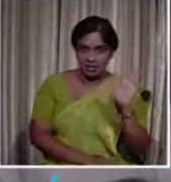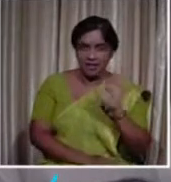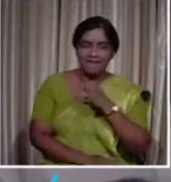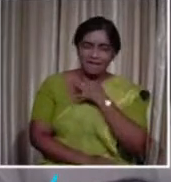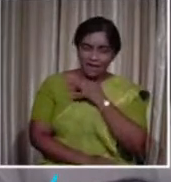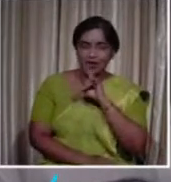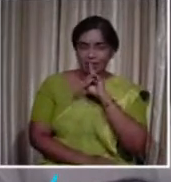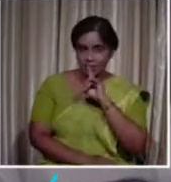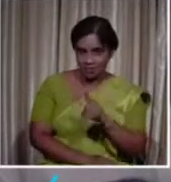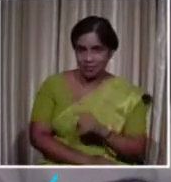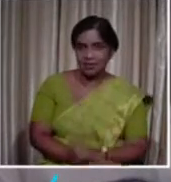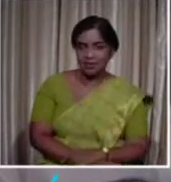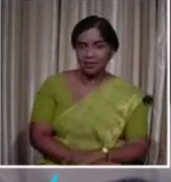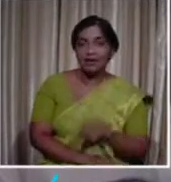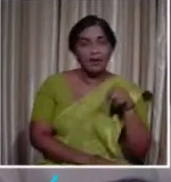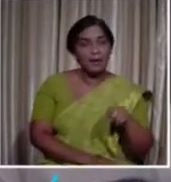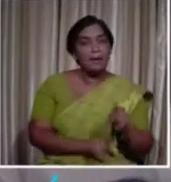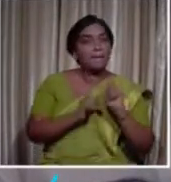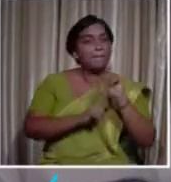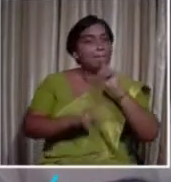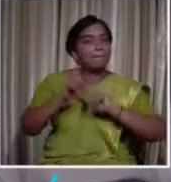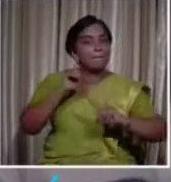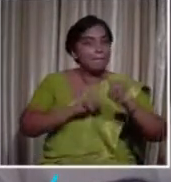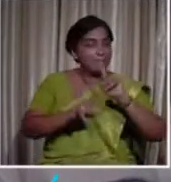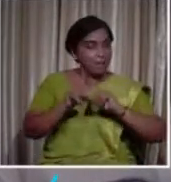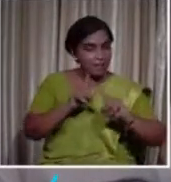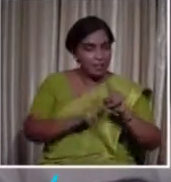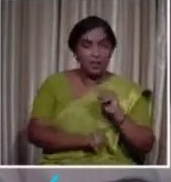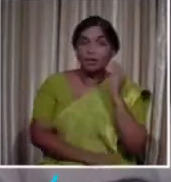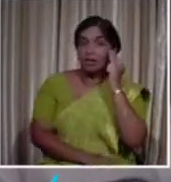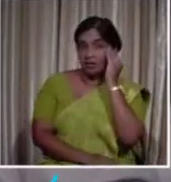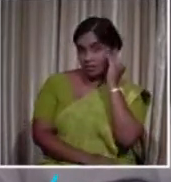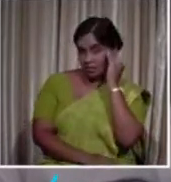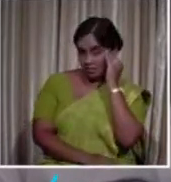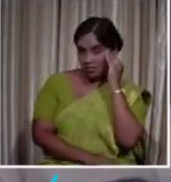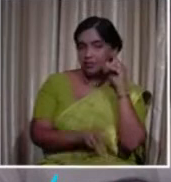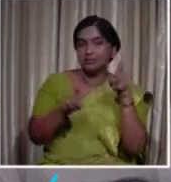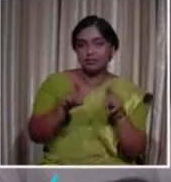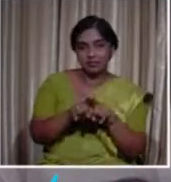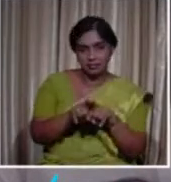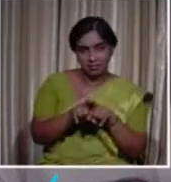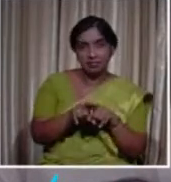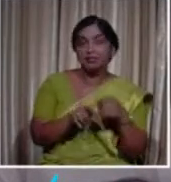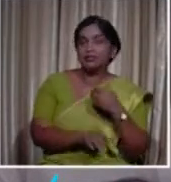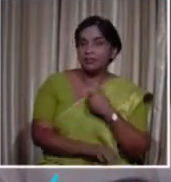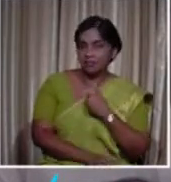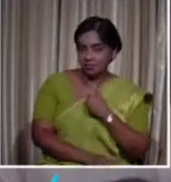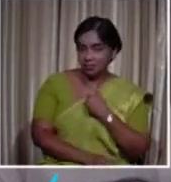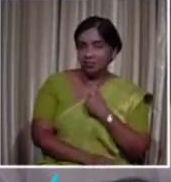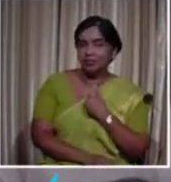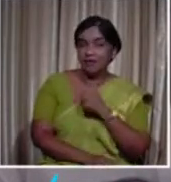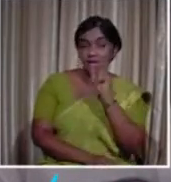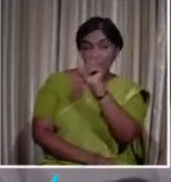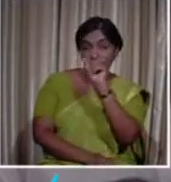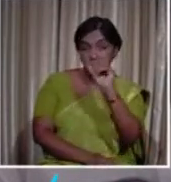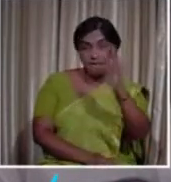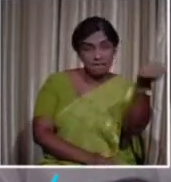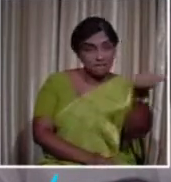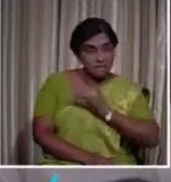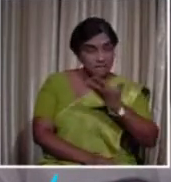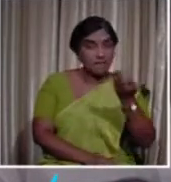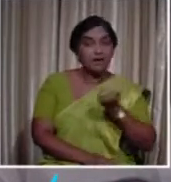कियान्ने मे पार्लिमेंतुवे कांतावक लेस मम वाचिक हिंसनयट